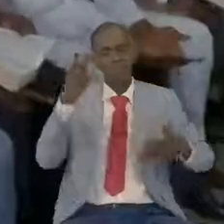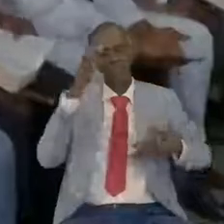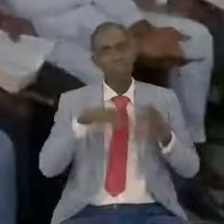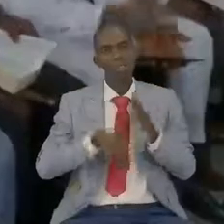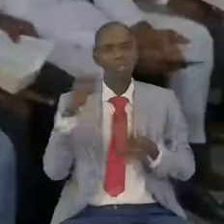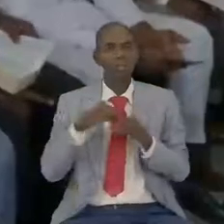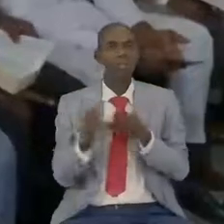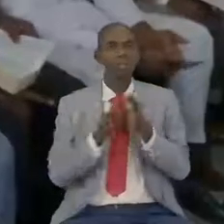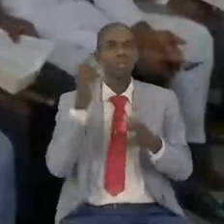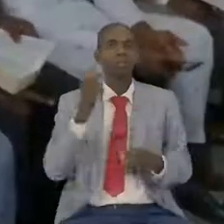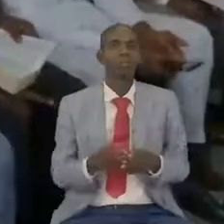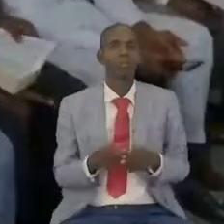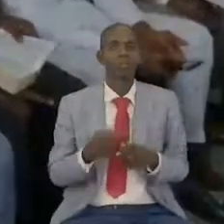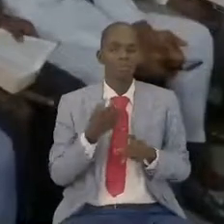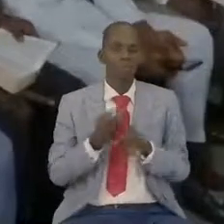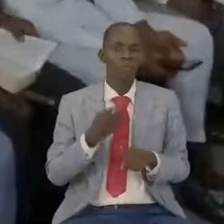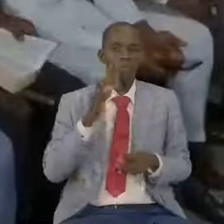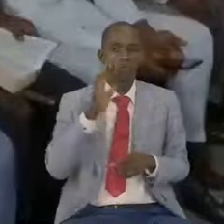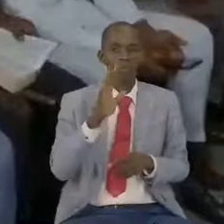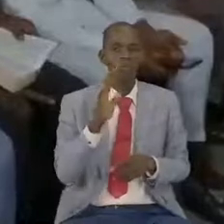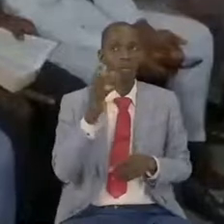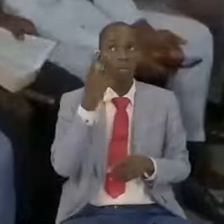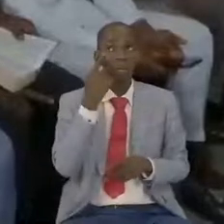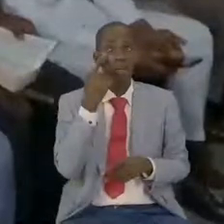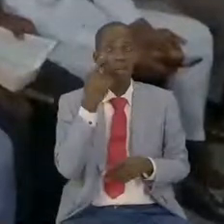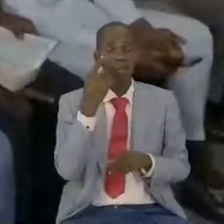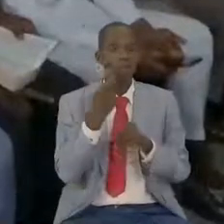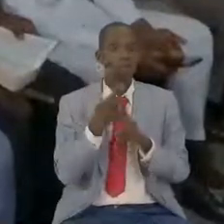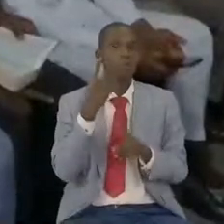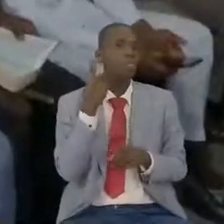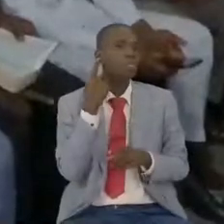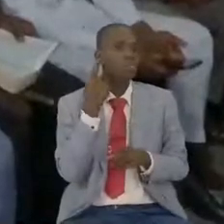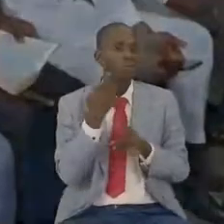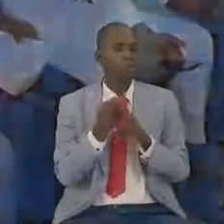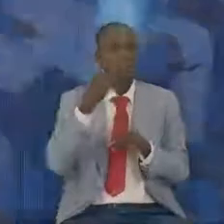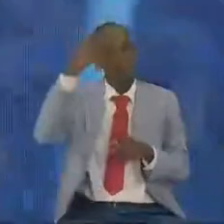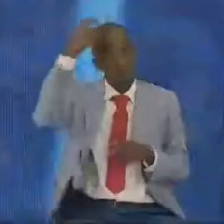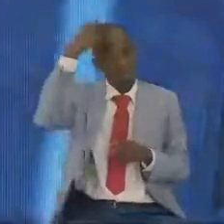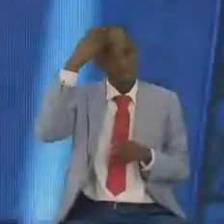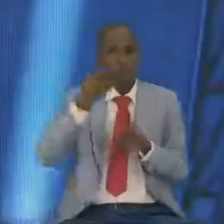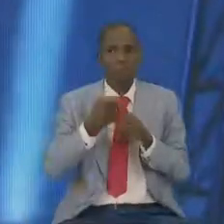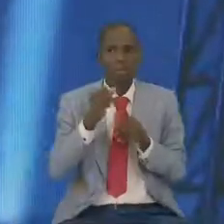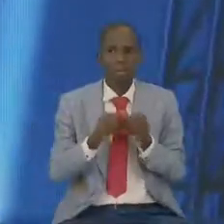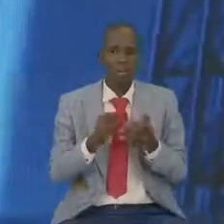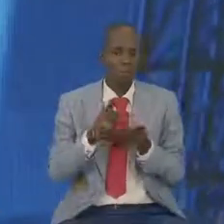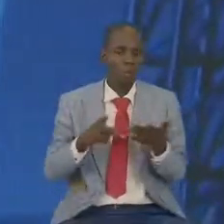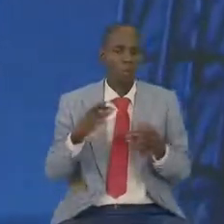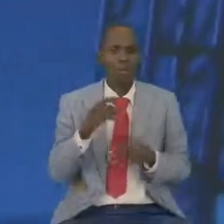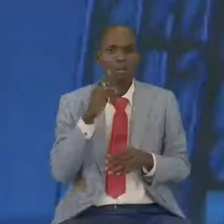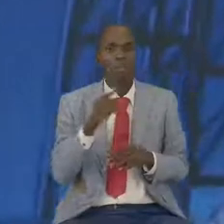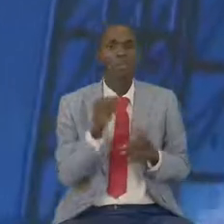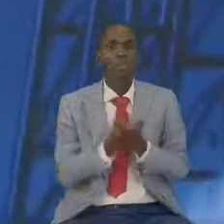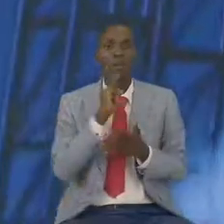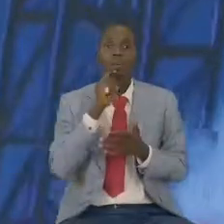Jésus. De tes yeux, de tes oreilles, de ton cerveau, n'importe quelle partie de ton corps. C'est ce qu'il